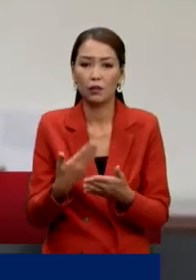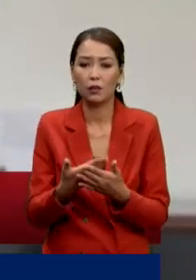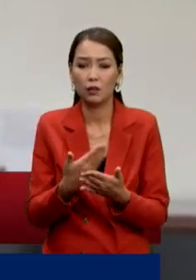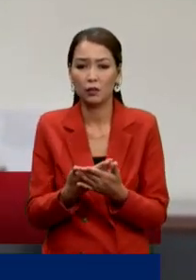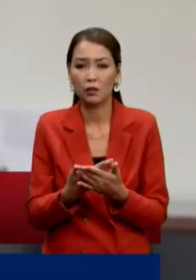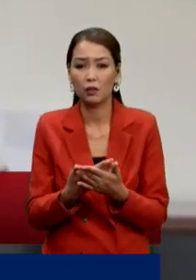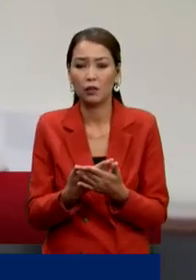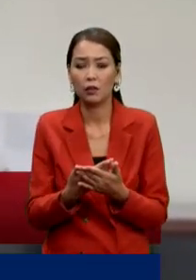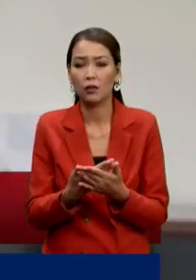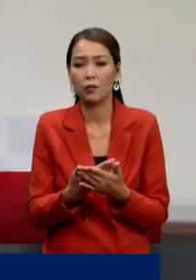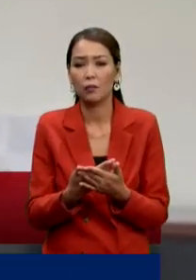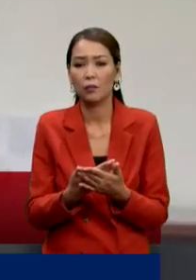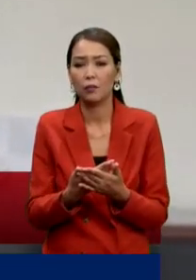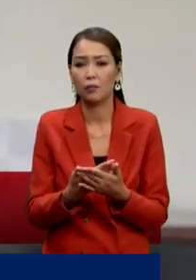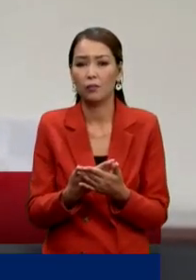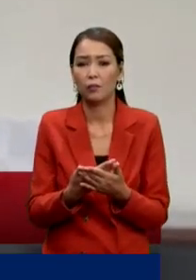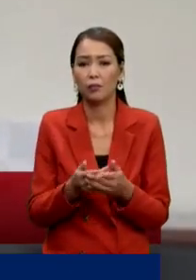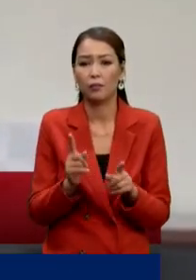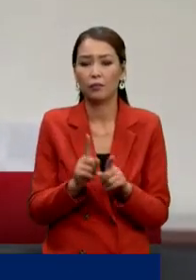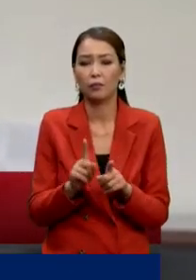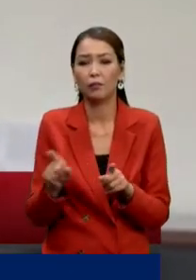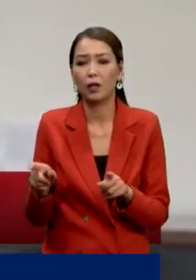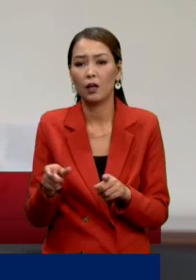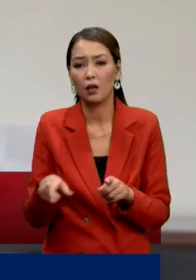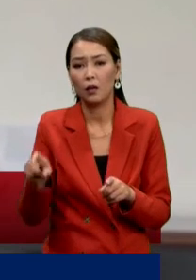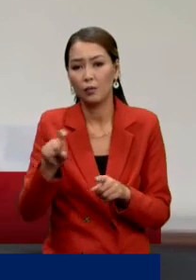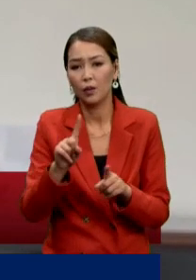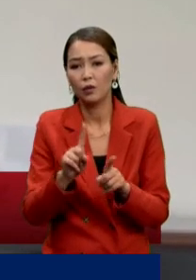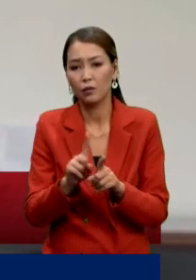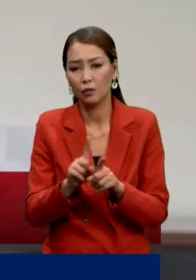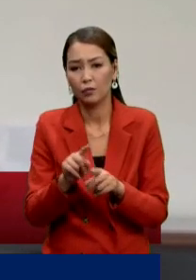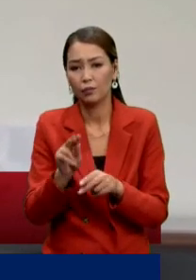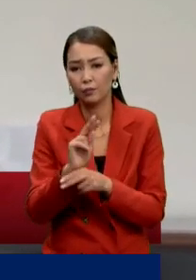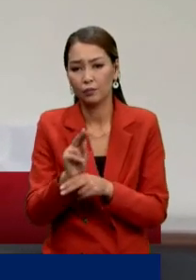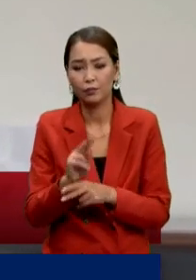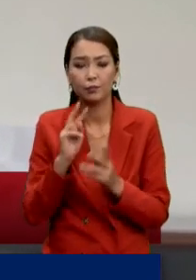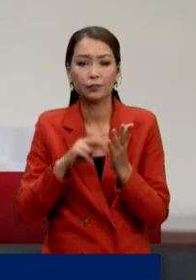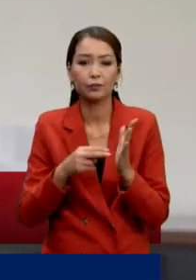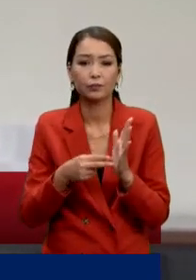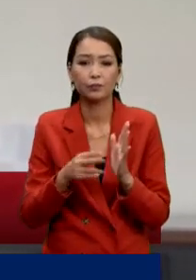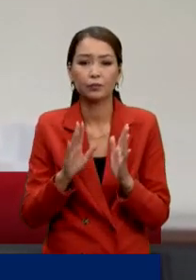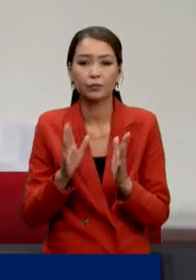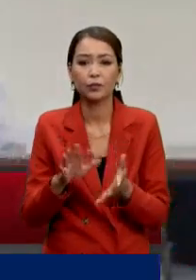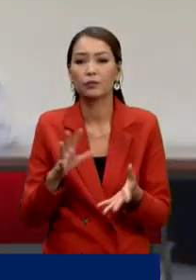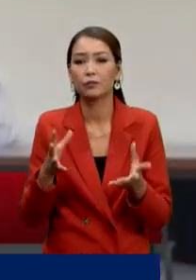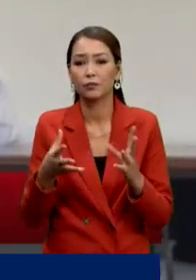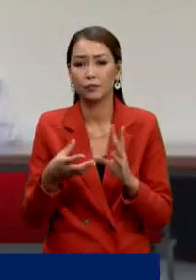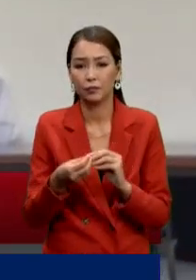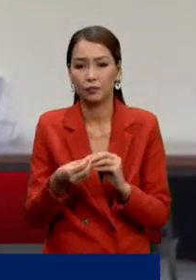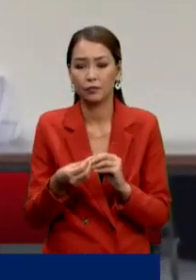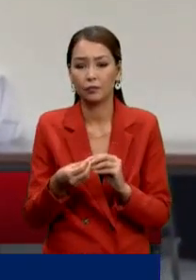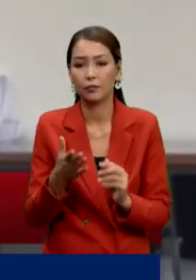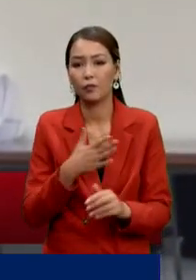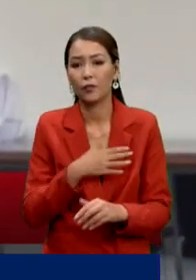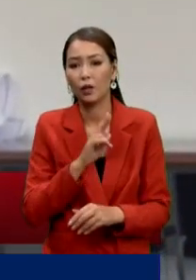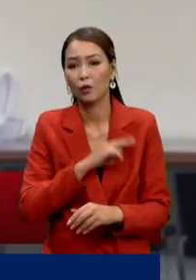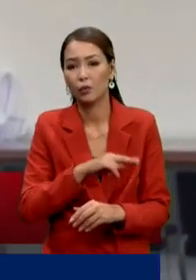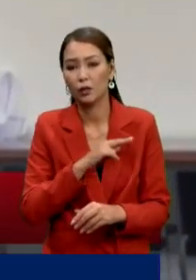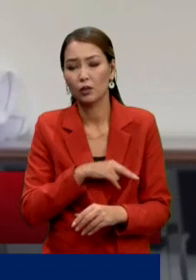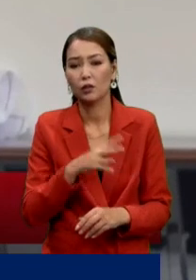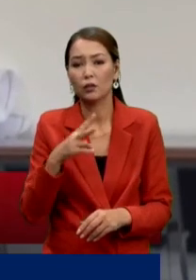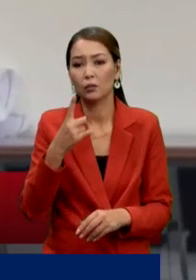ауылына дейінгі объезд жолды да салып қоюды жоспарлап отырмыз. Жалпы бұл жұмыстар 21